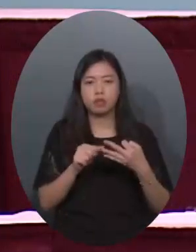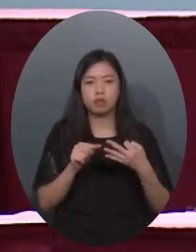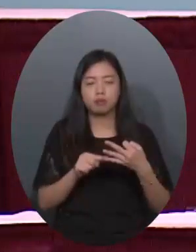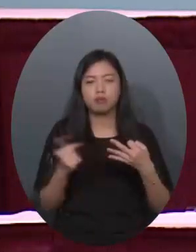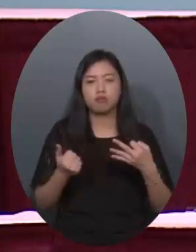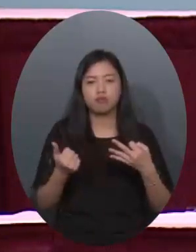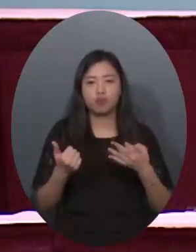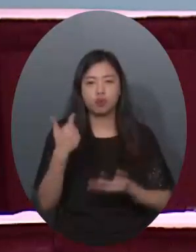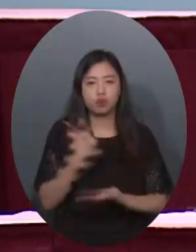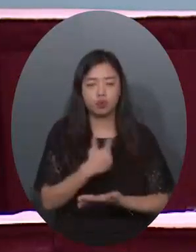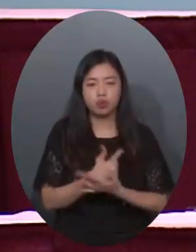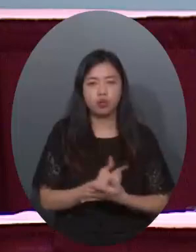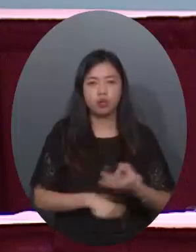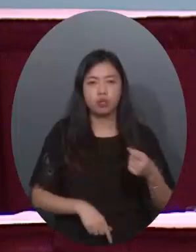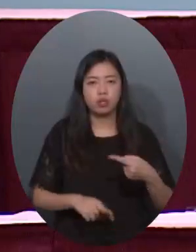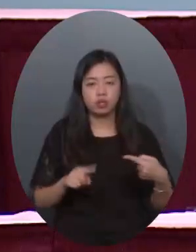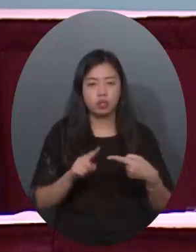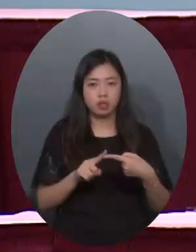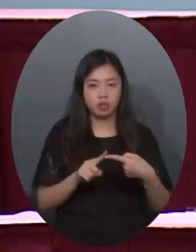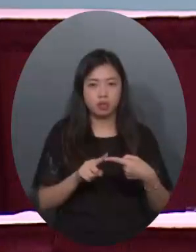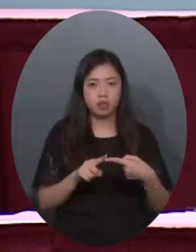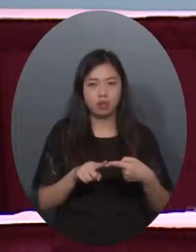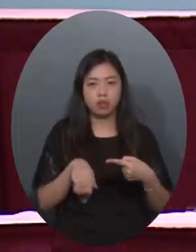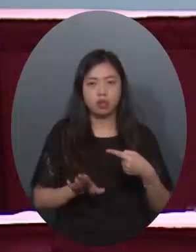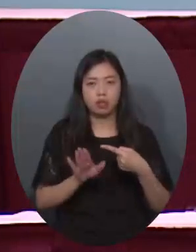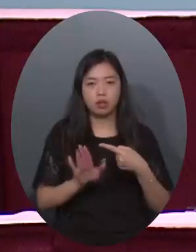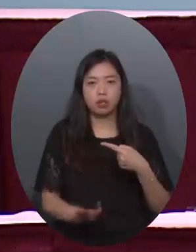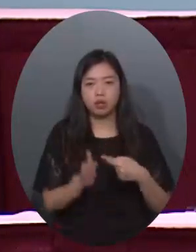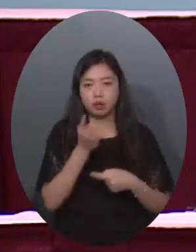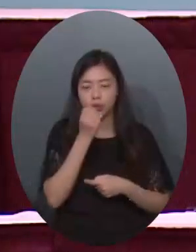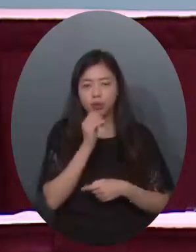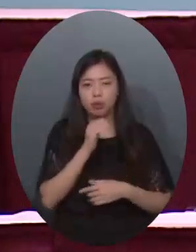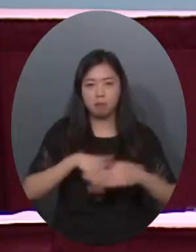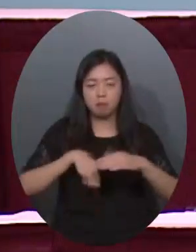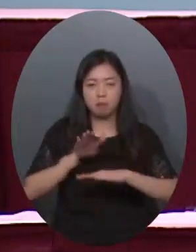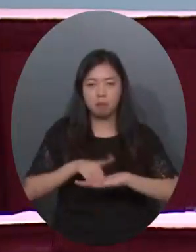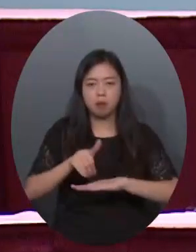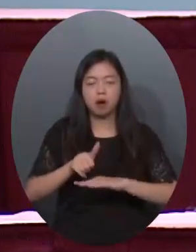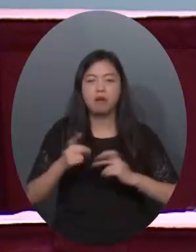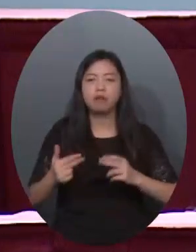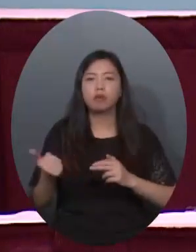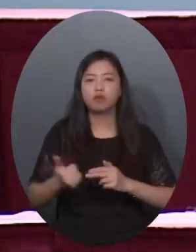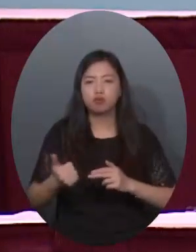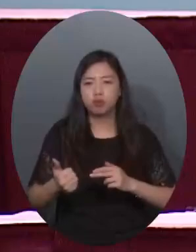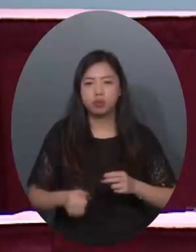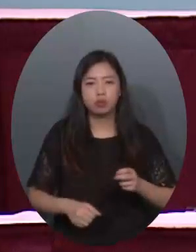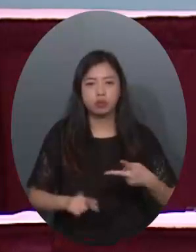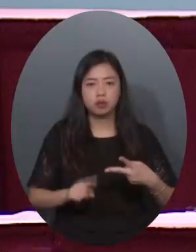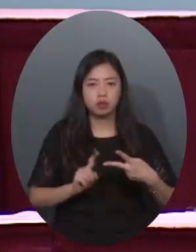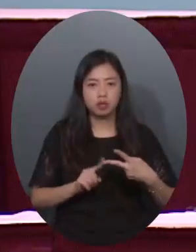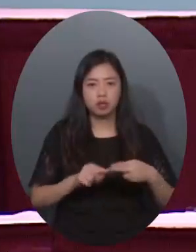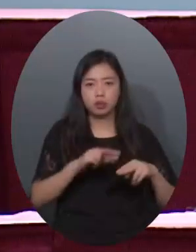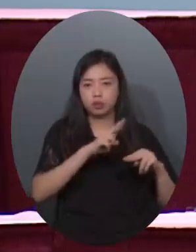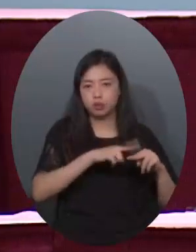礎。第一，充分發揮香港核心業務的潛力。第二，維持中國內